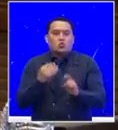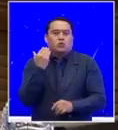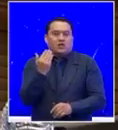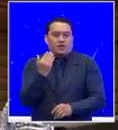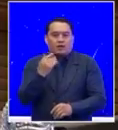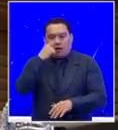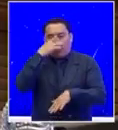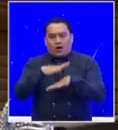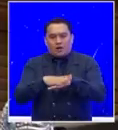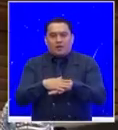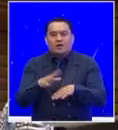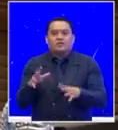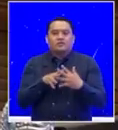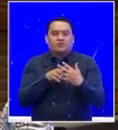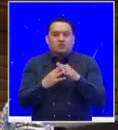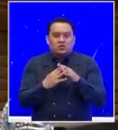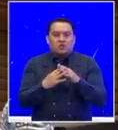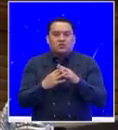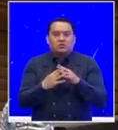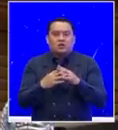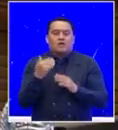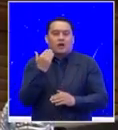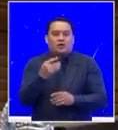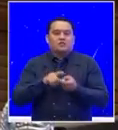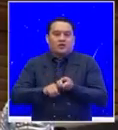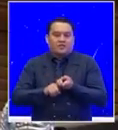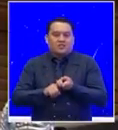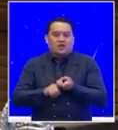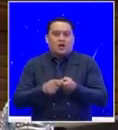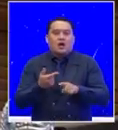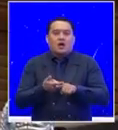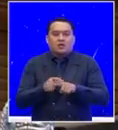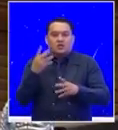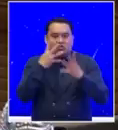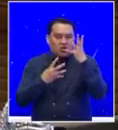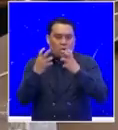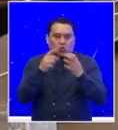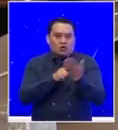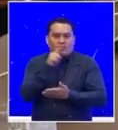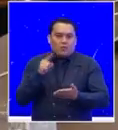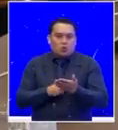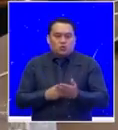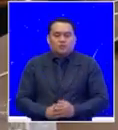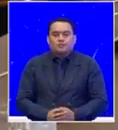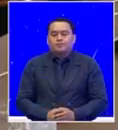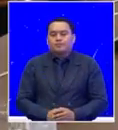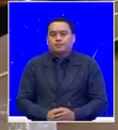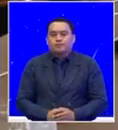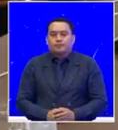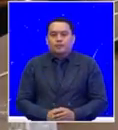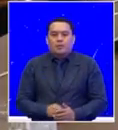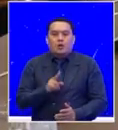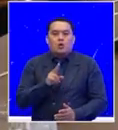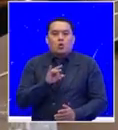от акимов, от сельских акимов зависит. Это серьезнейший вопрос. Однако борьба с коронавирусом вовсе